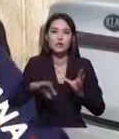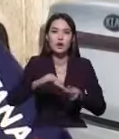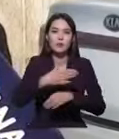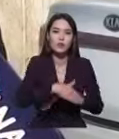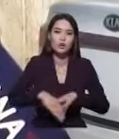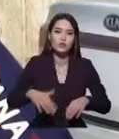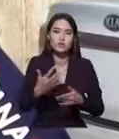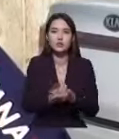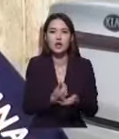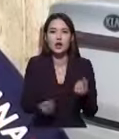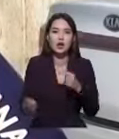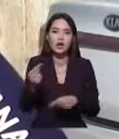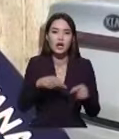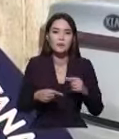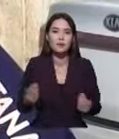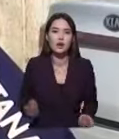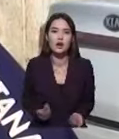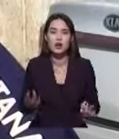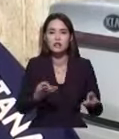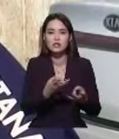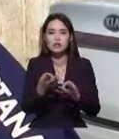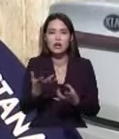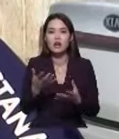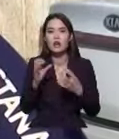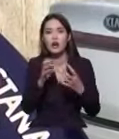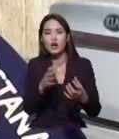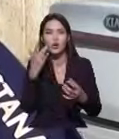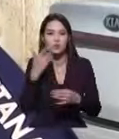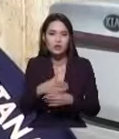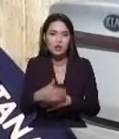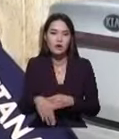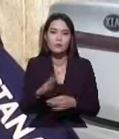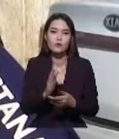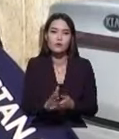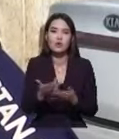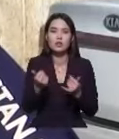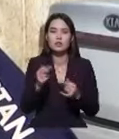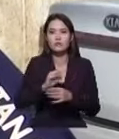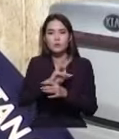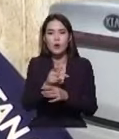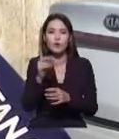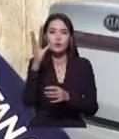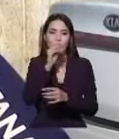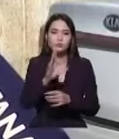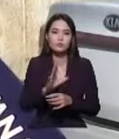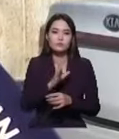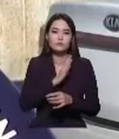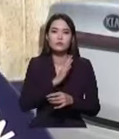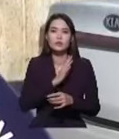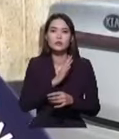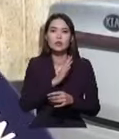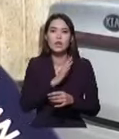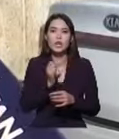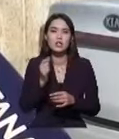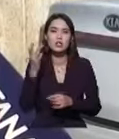Бір машина өтіп келе жатса, екінші машина өте алмай қалады. Оның да шешімі бар деп отырмыз. Оның шешімі мысалы Қарасай Қаскелең